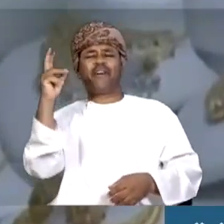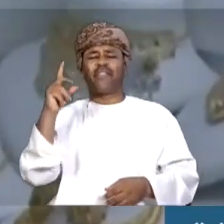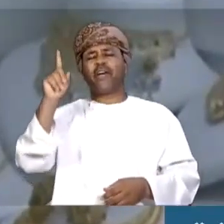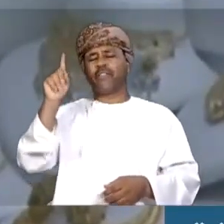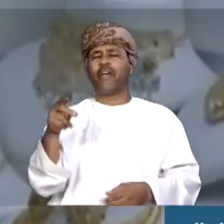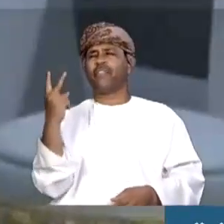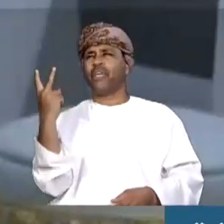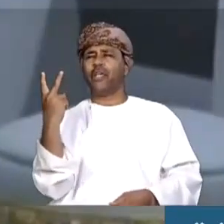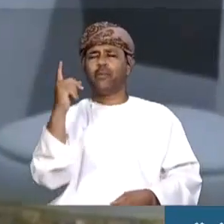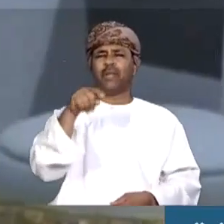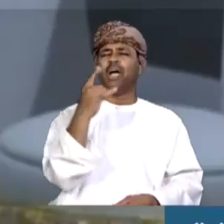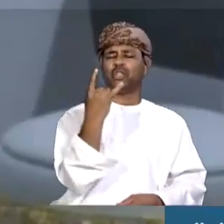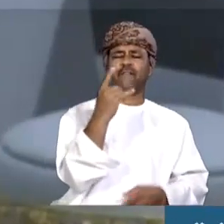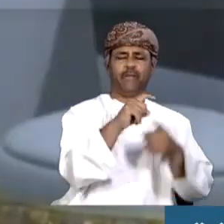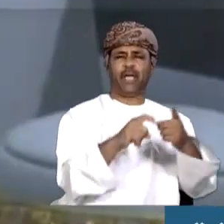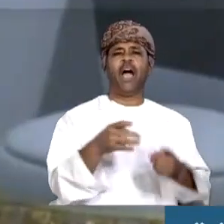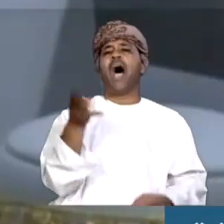0.2% ليسجل